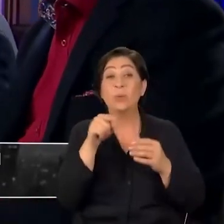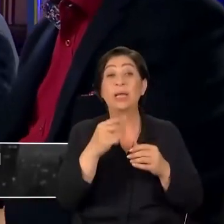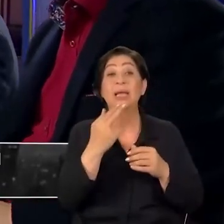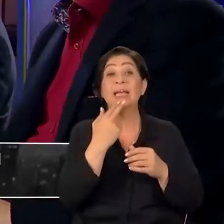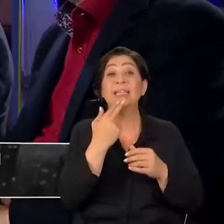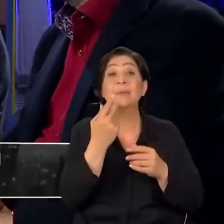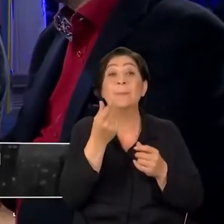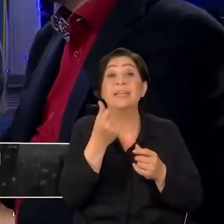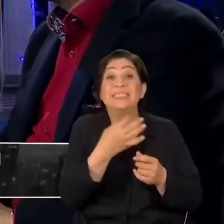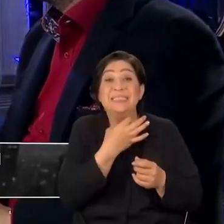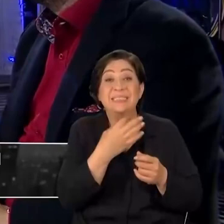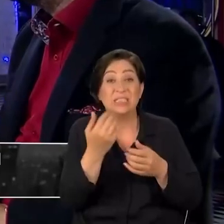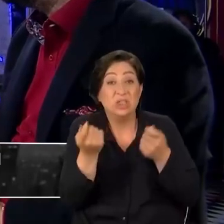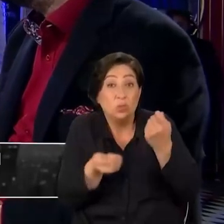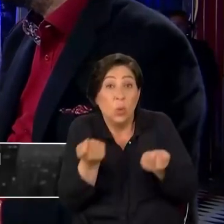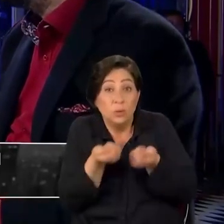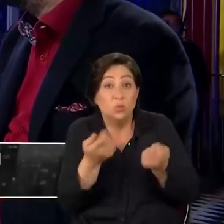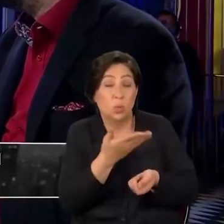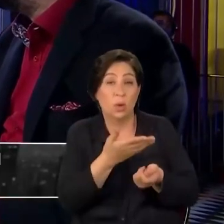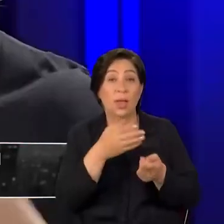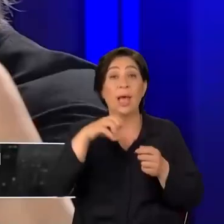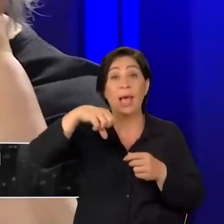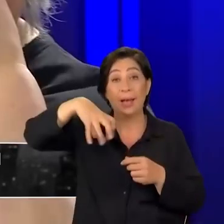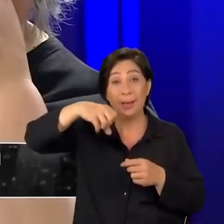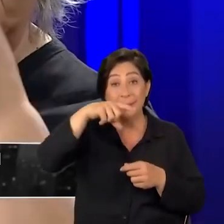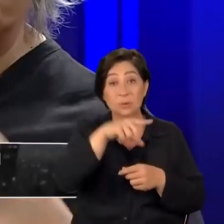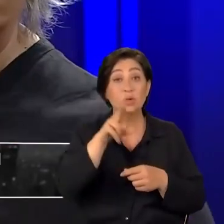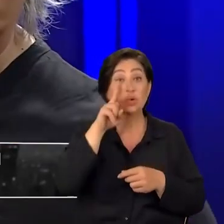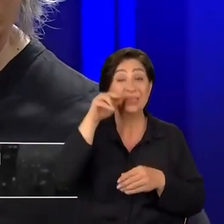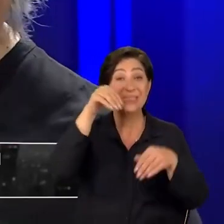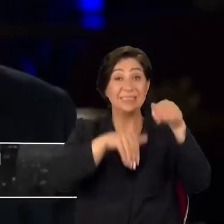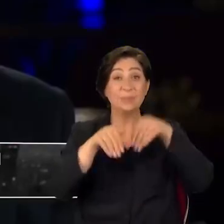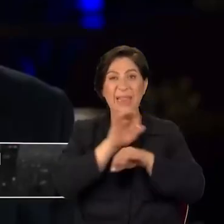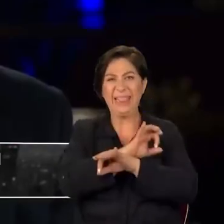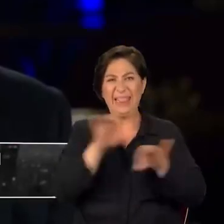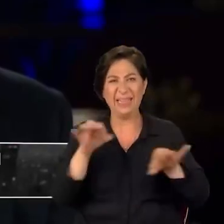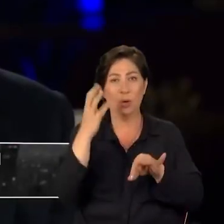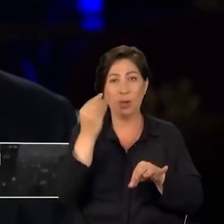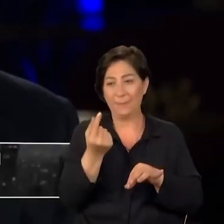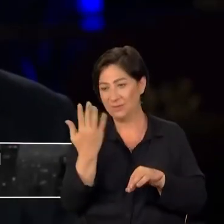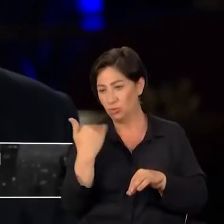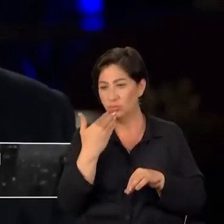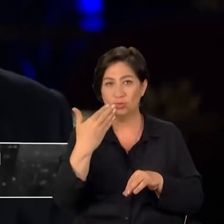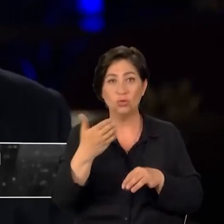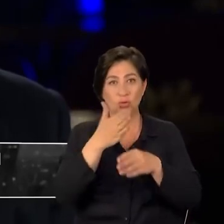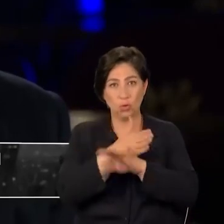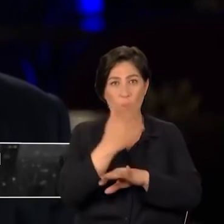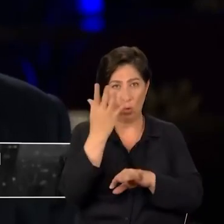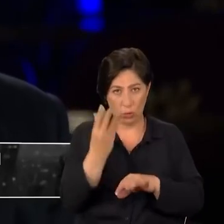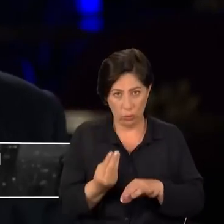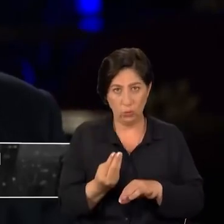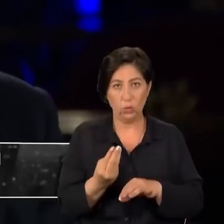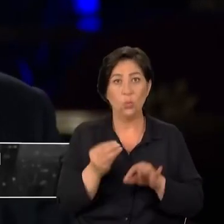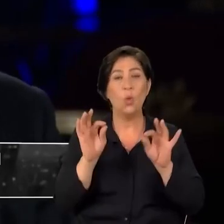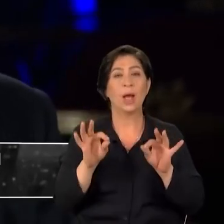olmasının sebebi o. Kadın fakir, kadın yoksulluğuyla doğru uğraşıyor. Doğru ama Adalet ve Kalkınma Partisi son seçimlerde net biçimde biraz evvel verdiğiniz ve